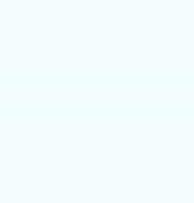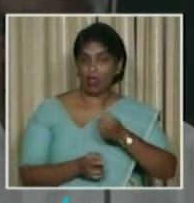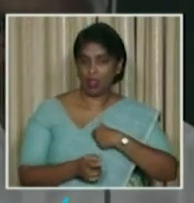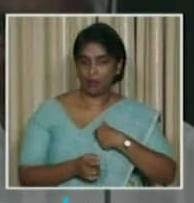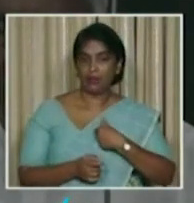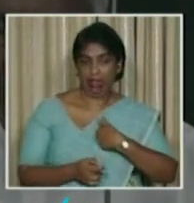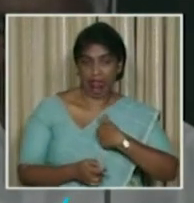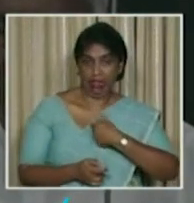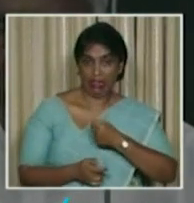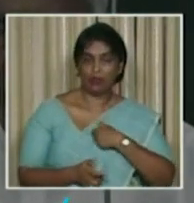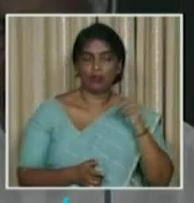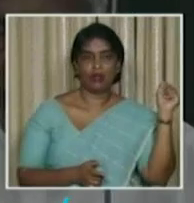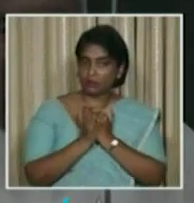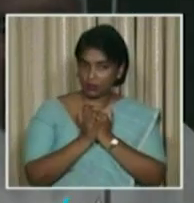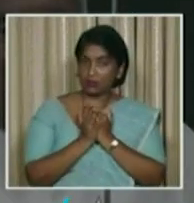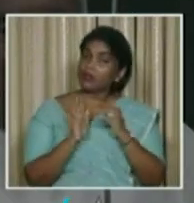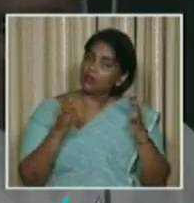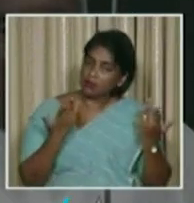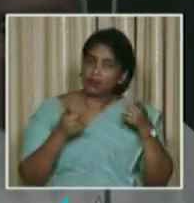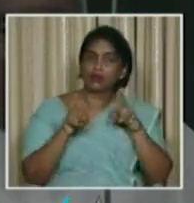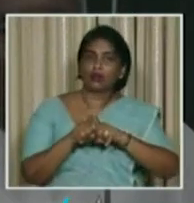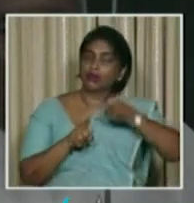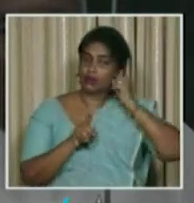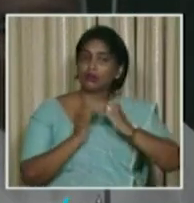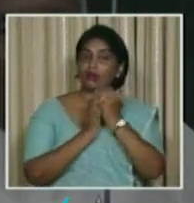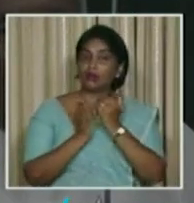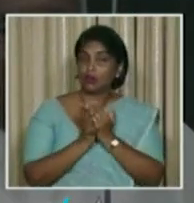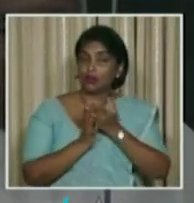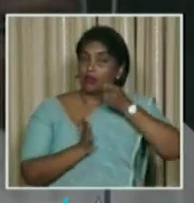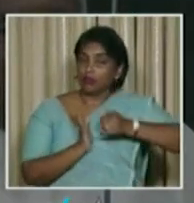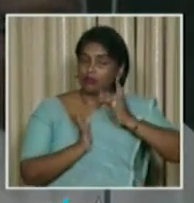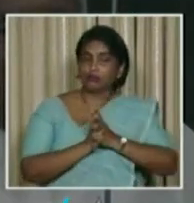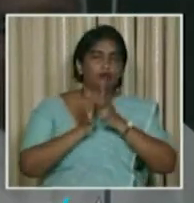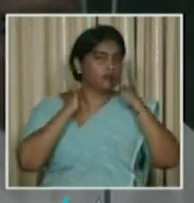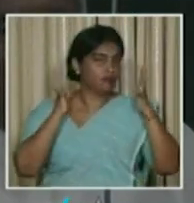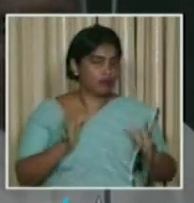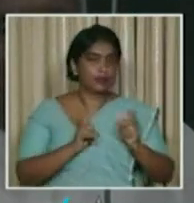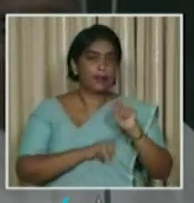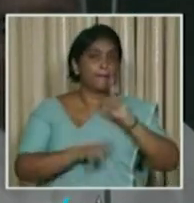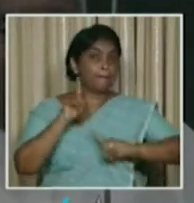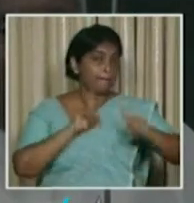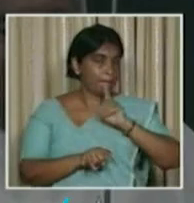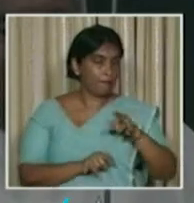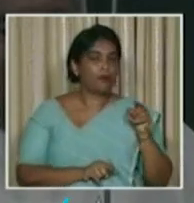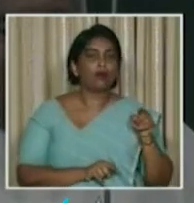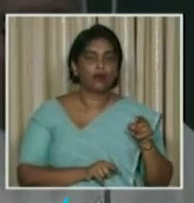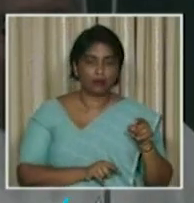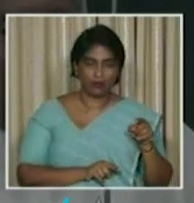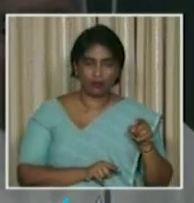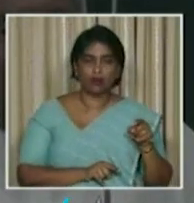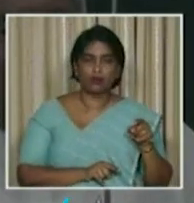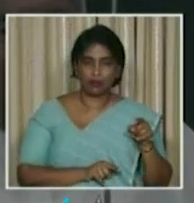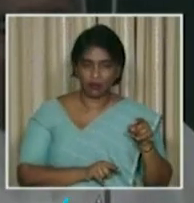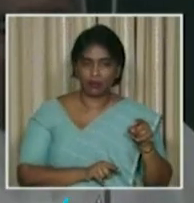එම අවස්ථාවේදී යෝජනා කර ස්ථිර කරලා දී. ස්ථාවර නියෝග වැඩි ගණනක් පාර්ලිමේන්තු විසින් ඒ ප්‍රකාශය